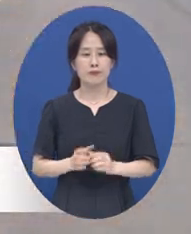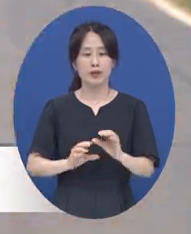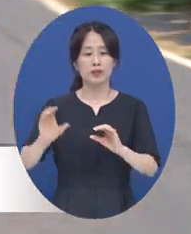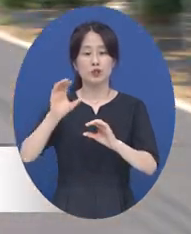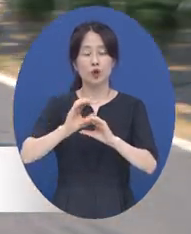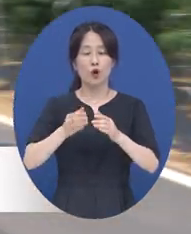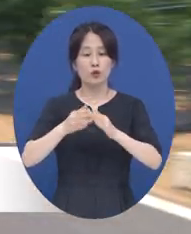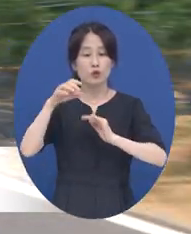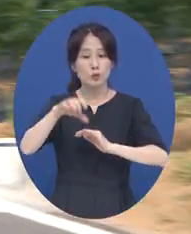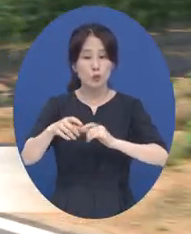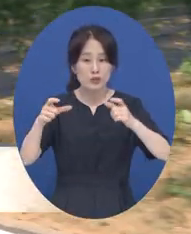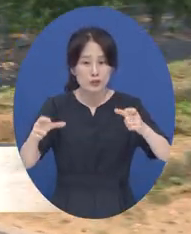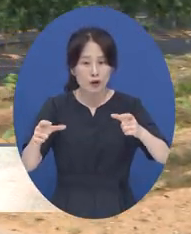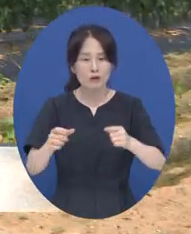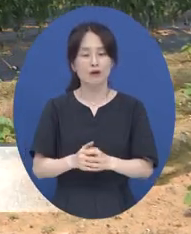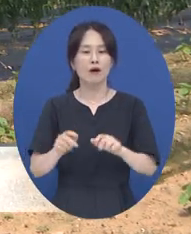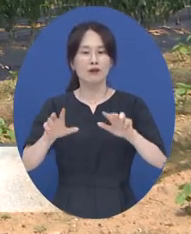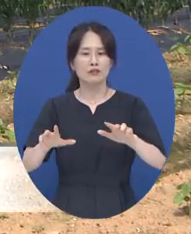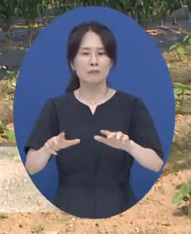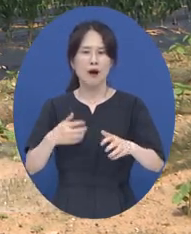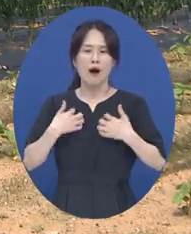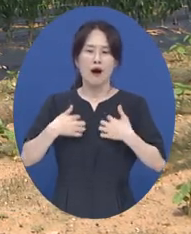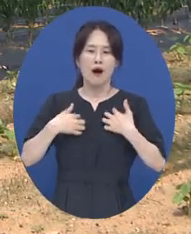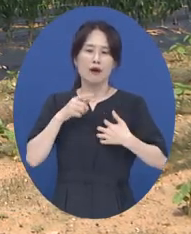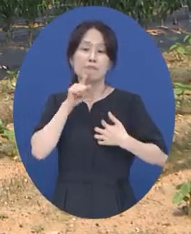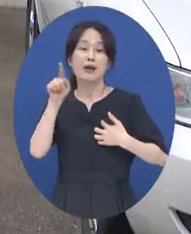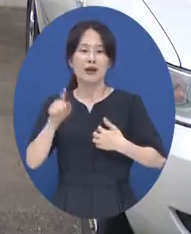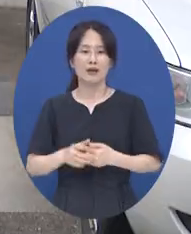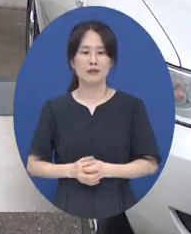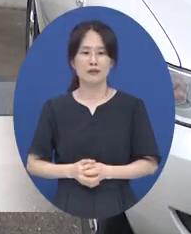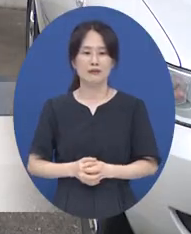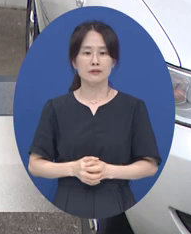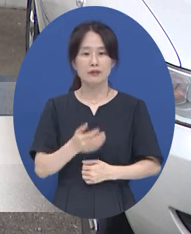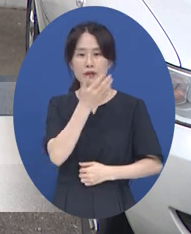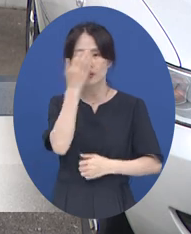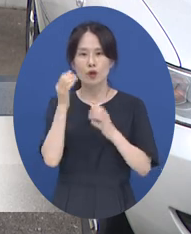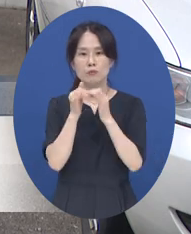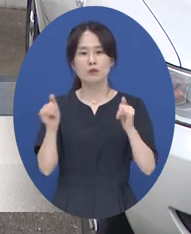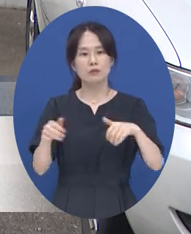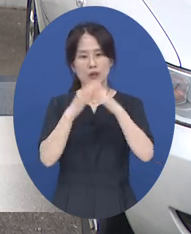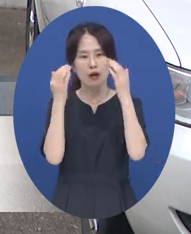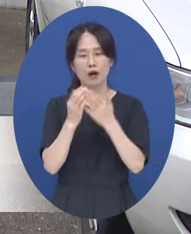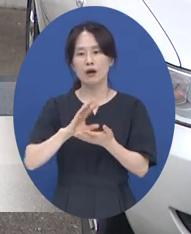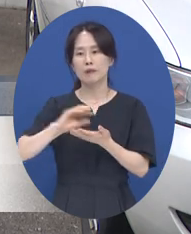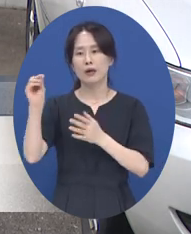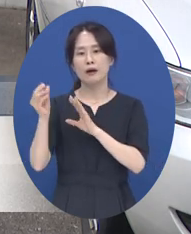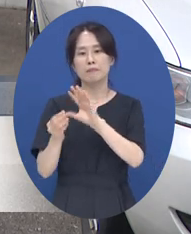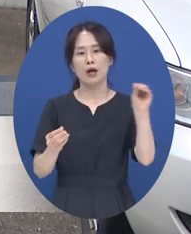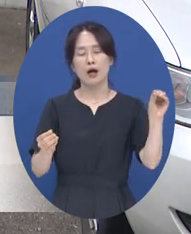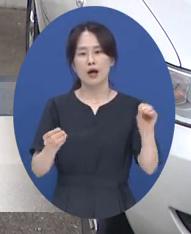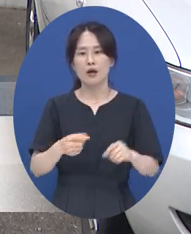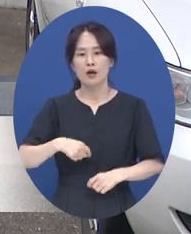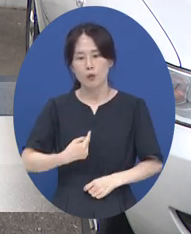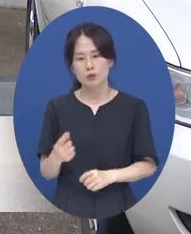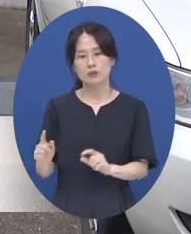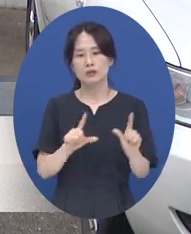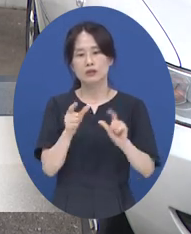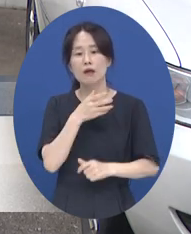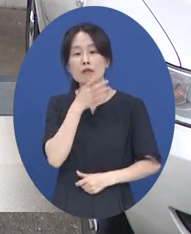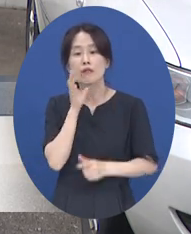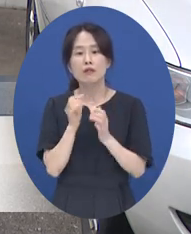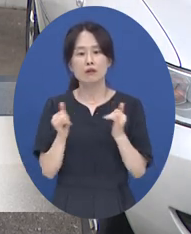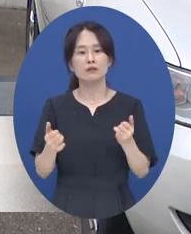설치될 지역에서도 벌써부터 반기고 있습니다. 젊은 친구들이 다 예지를 떠나서